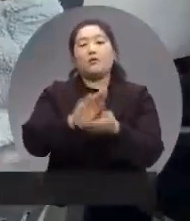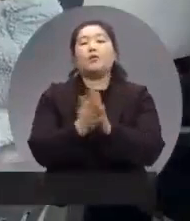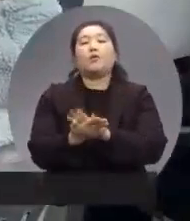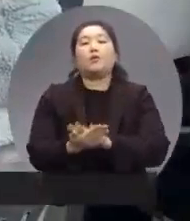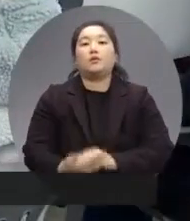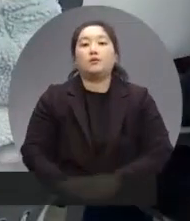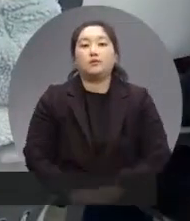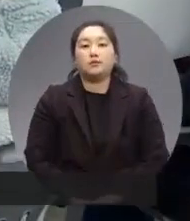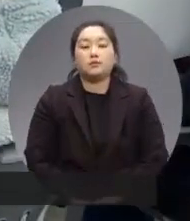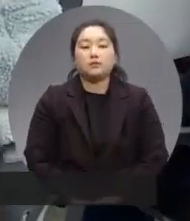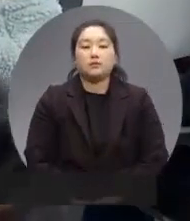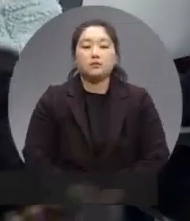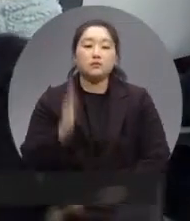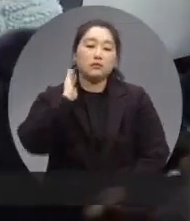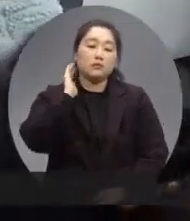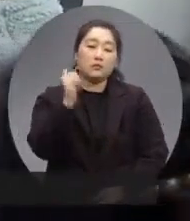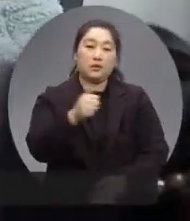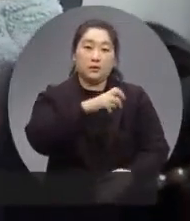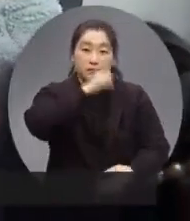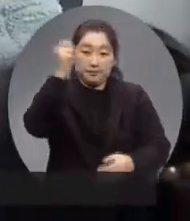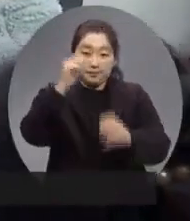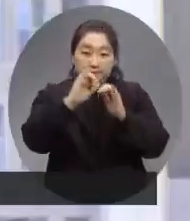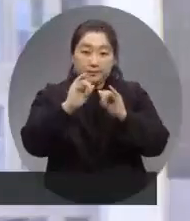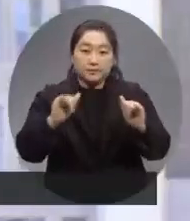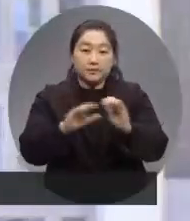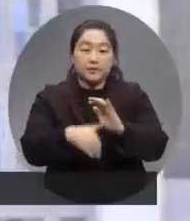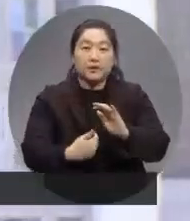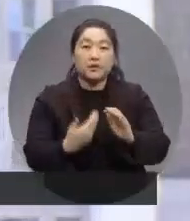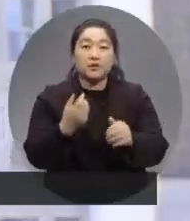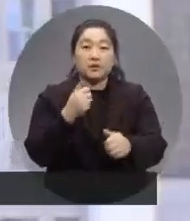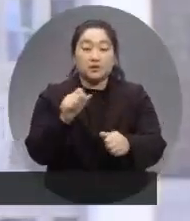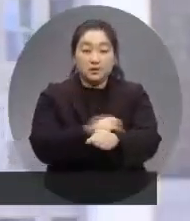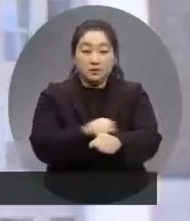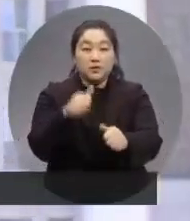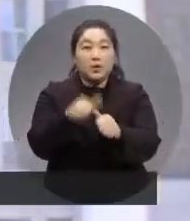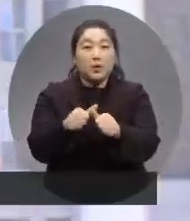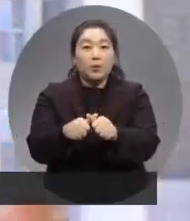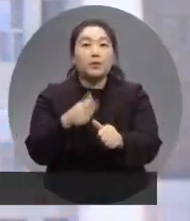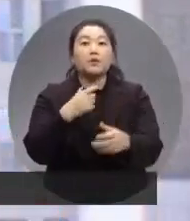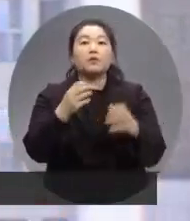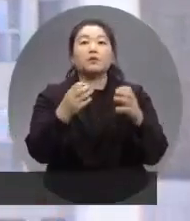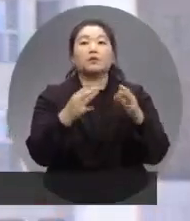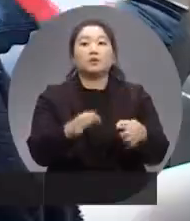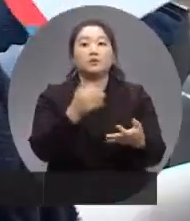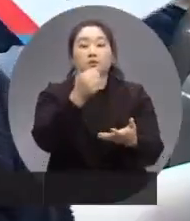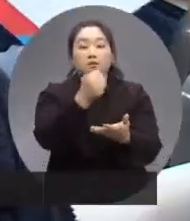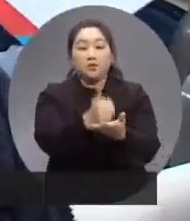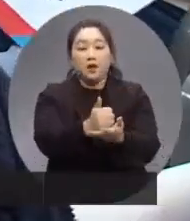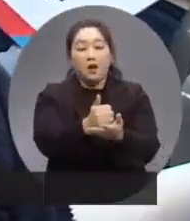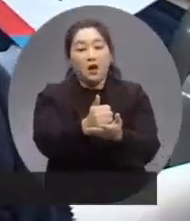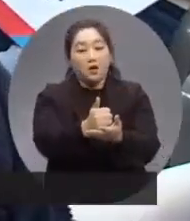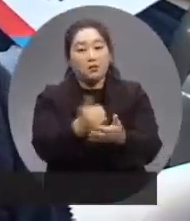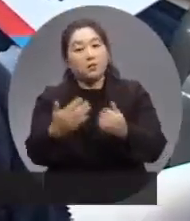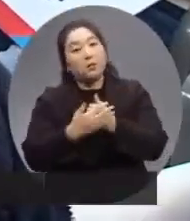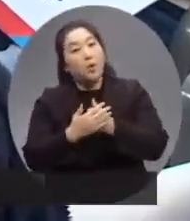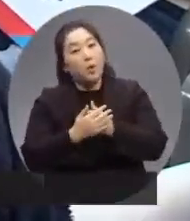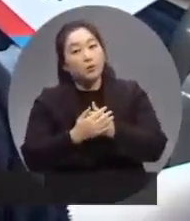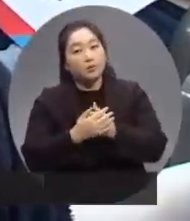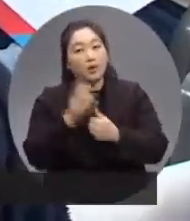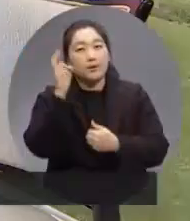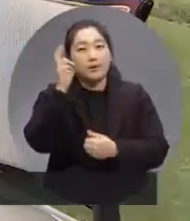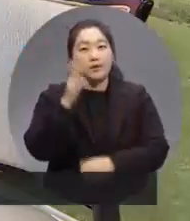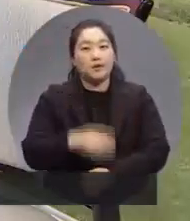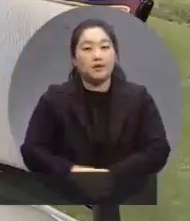급변했습니다. 대통령 당선인 시절 특별 고문을 지낸 김영환 충북지사를 통해 돌파구를 찾을 것으로